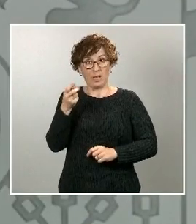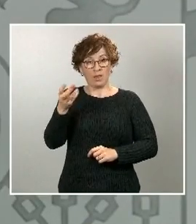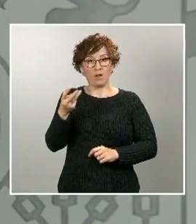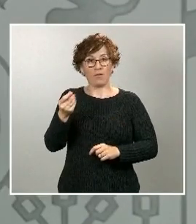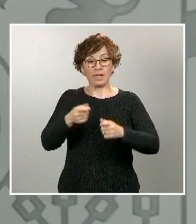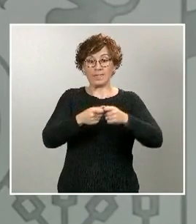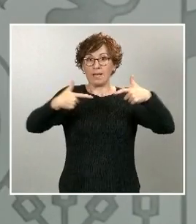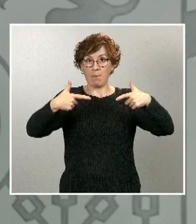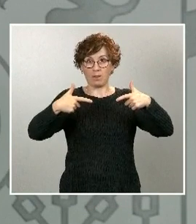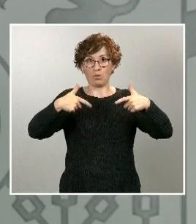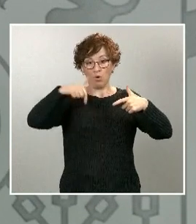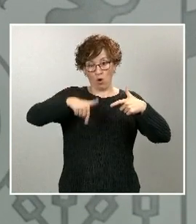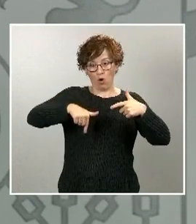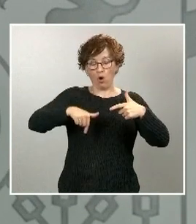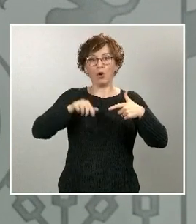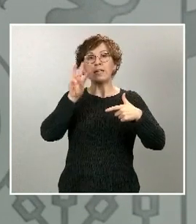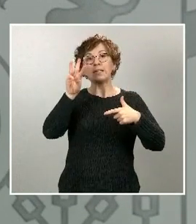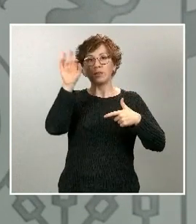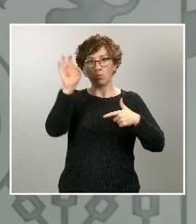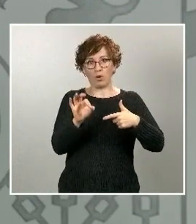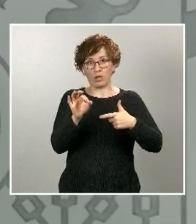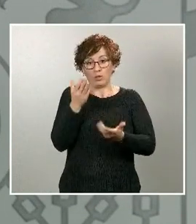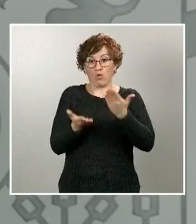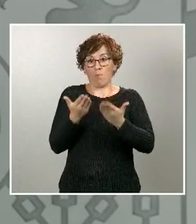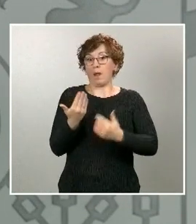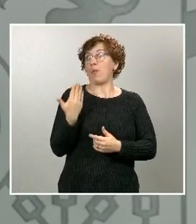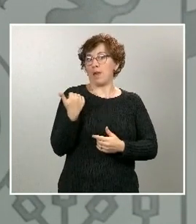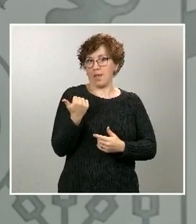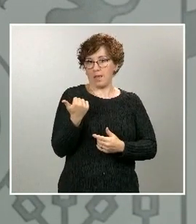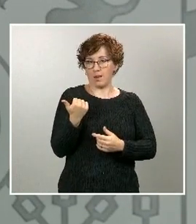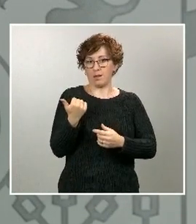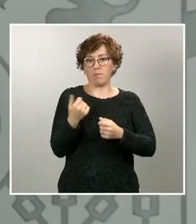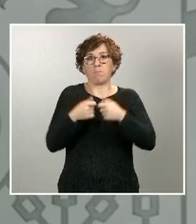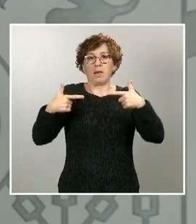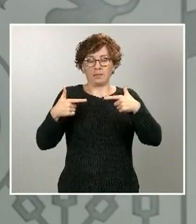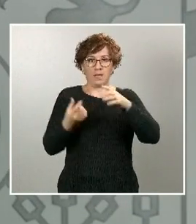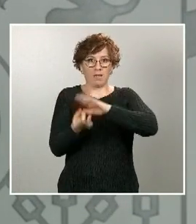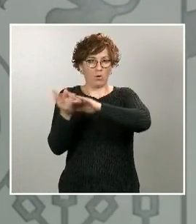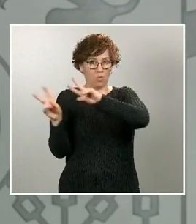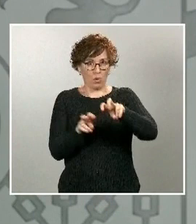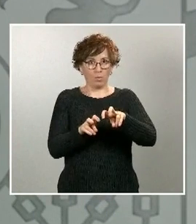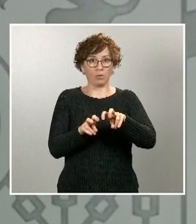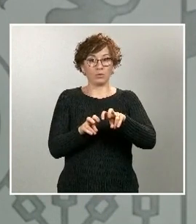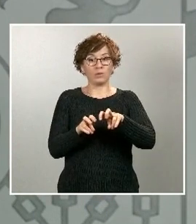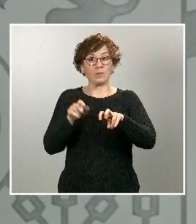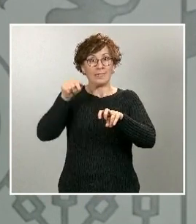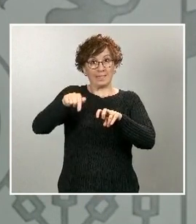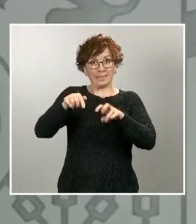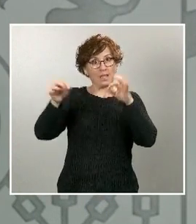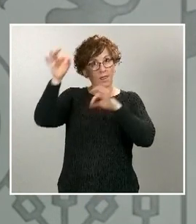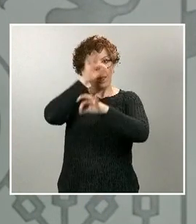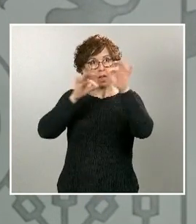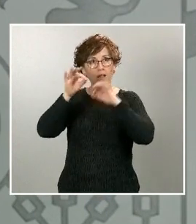L'augmentation du nombre de cas ce vendredi est de 3% par rapport à la veille, explique cette responsable du centre d'urgence sanitaire. On peut dire